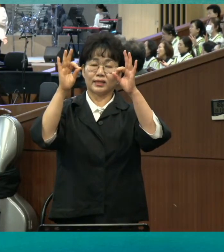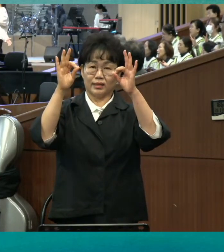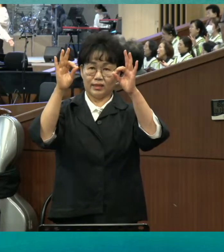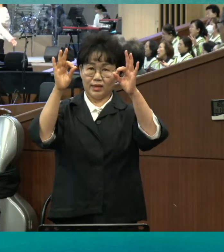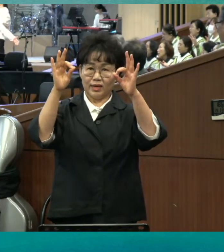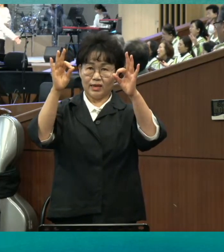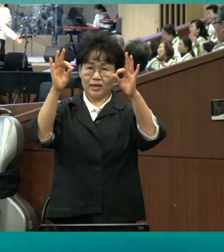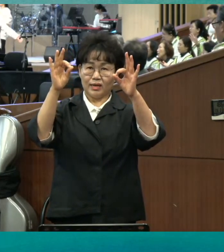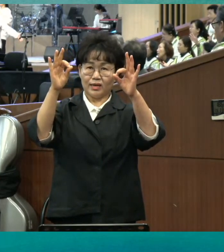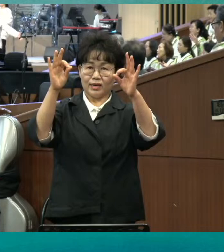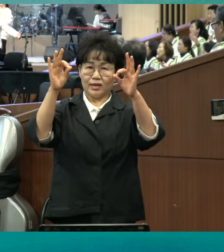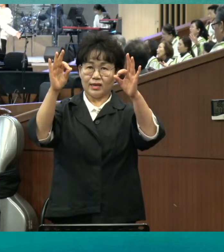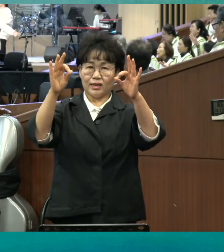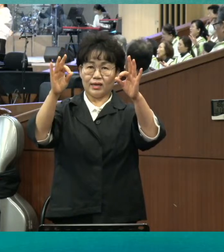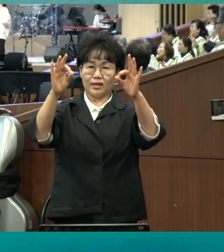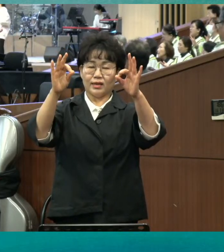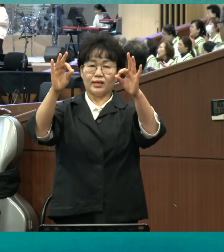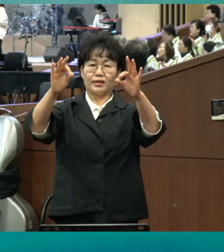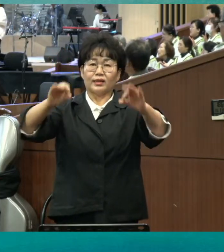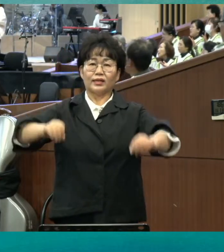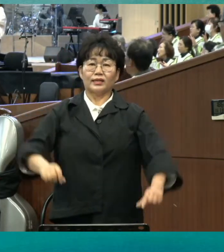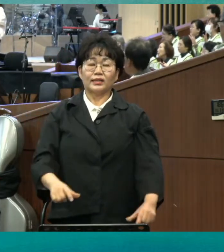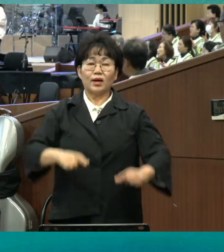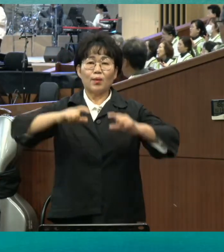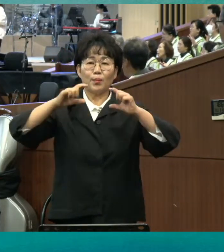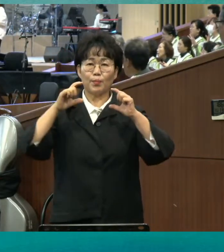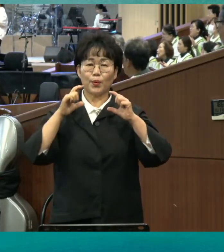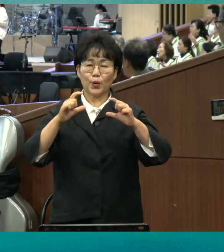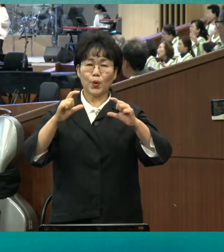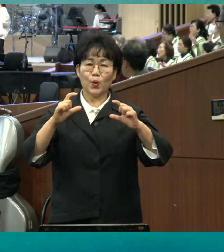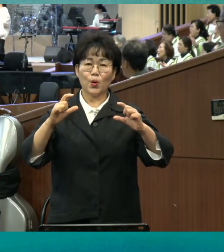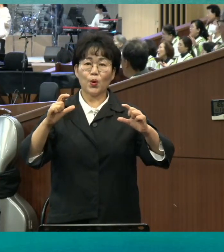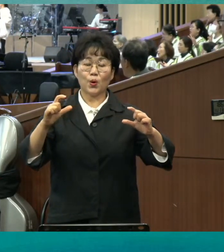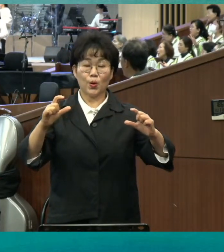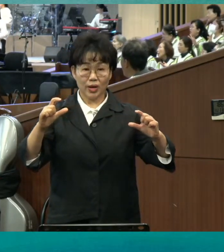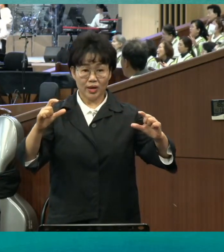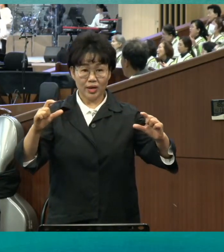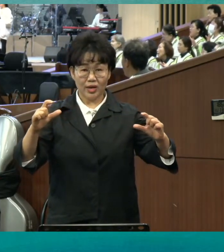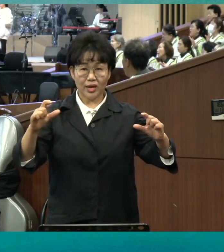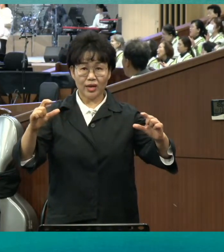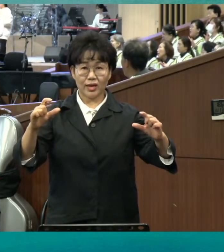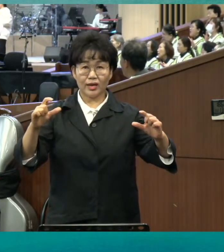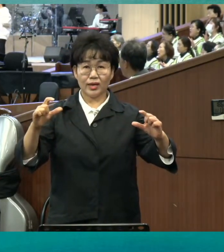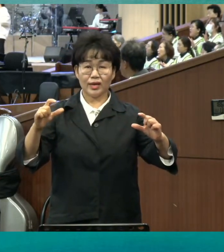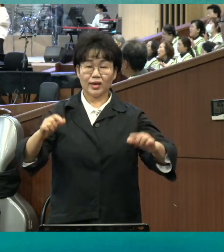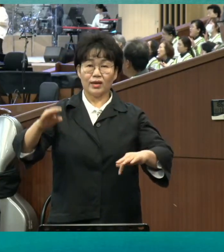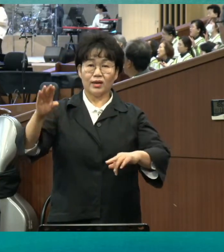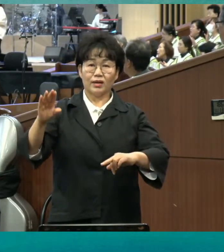선포합니다. 선포해